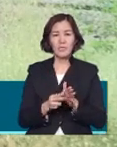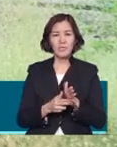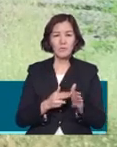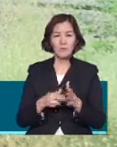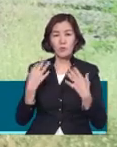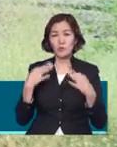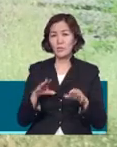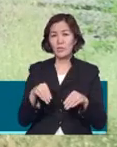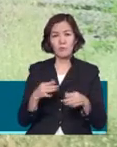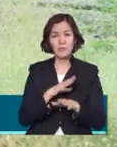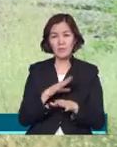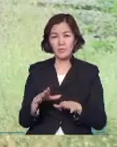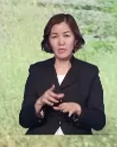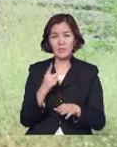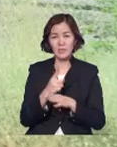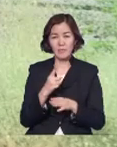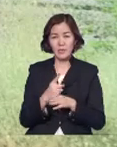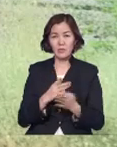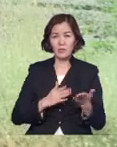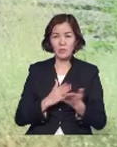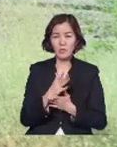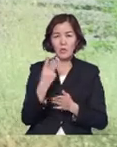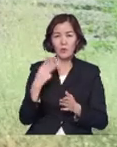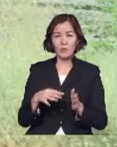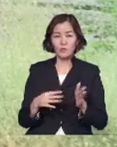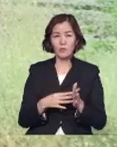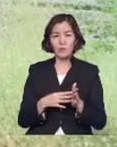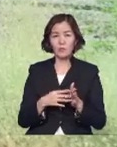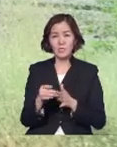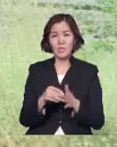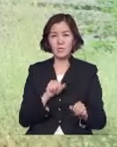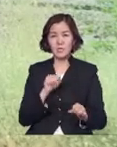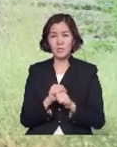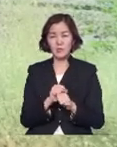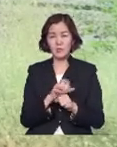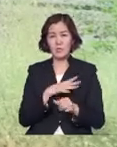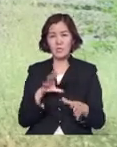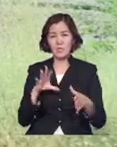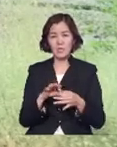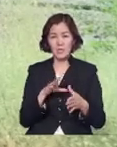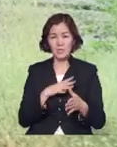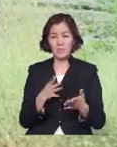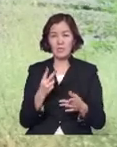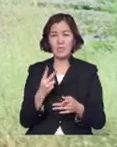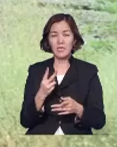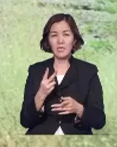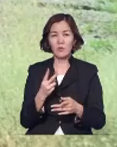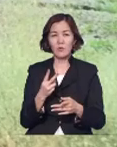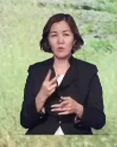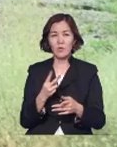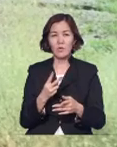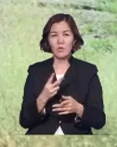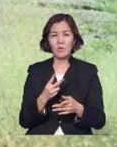рұқсат етілмеген жерлерден өтудің салдарынан 39 экстренті торможение тіркелген. Оның ішінде екеуі наездім